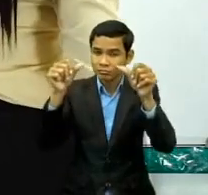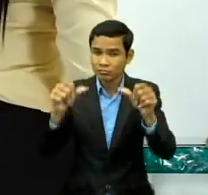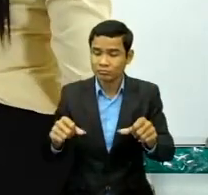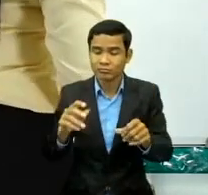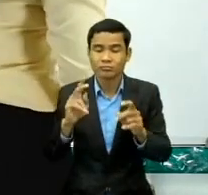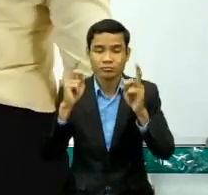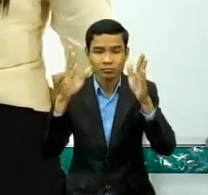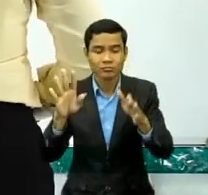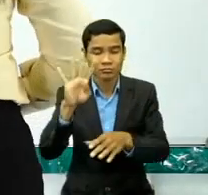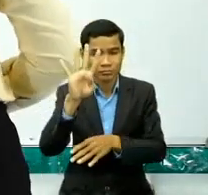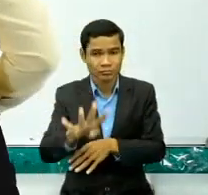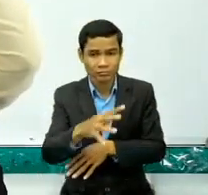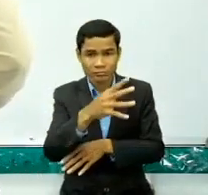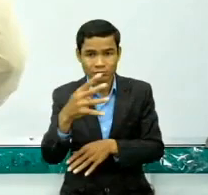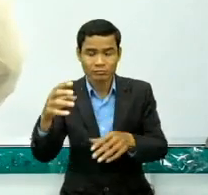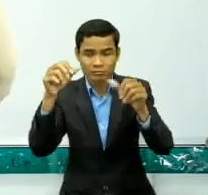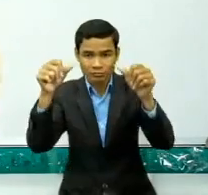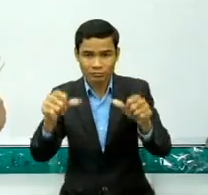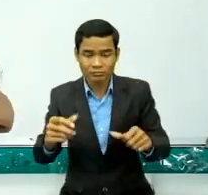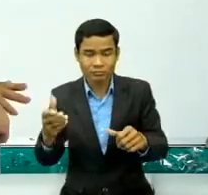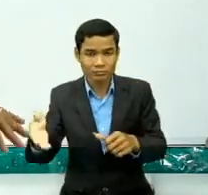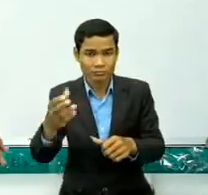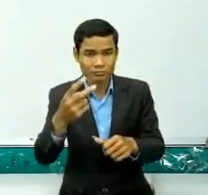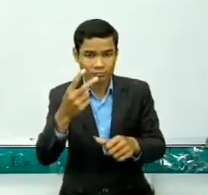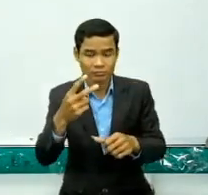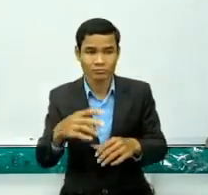នកគ្រូបានបង្ហាញជូនកូន